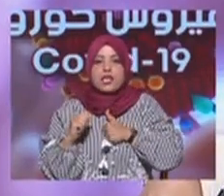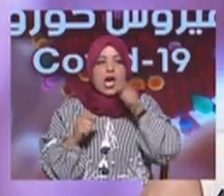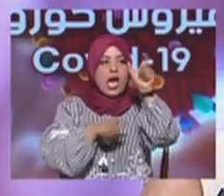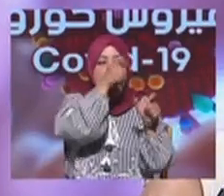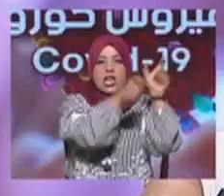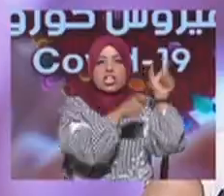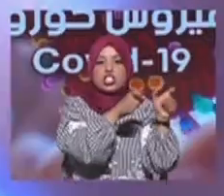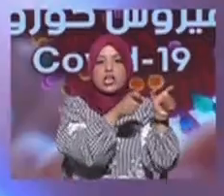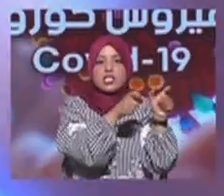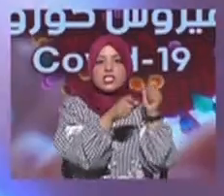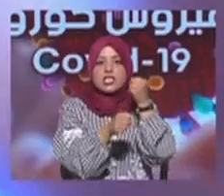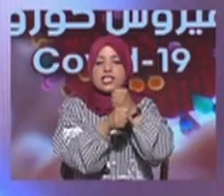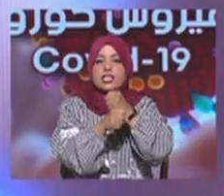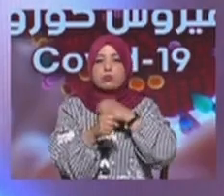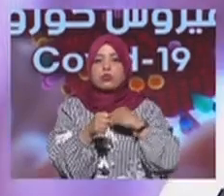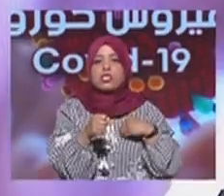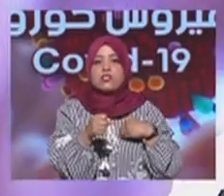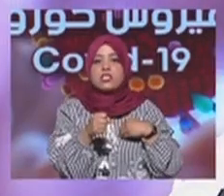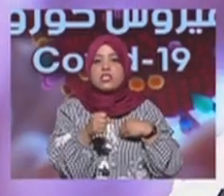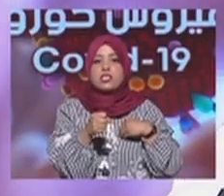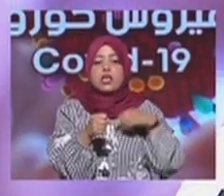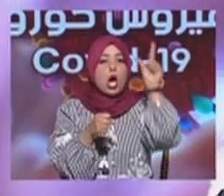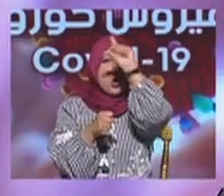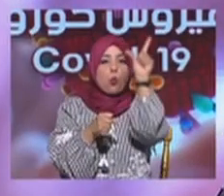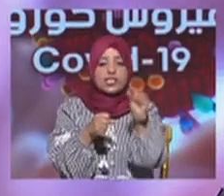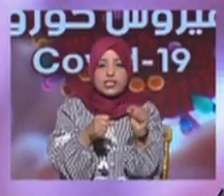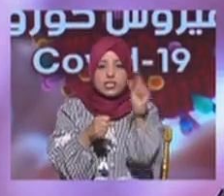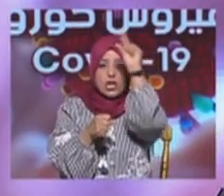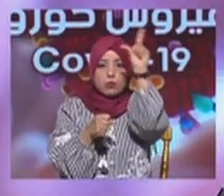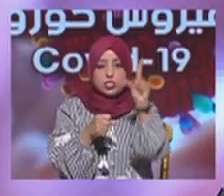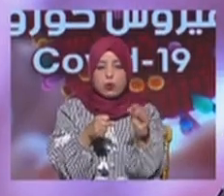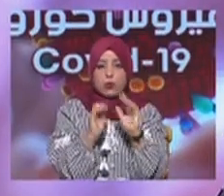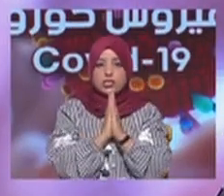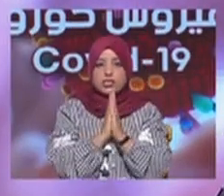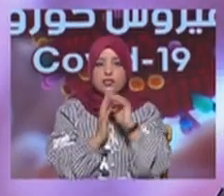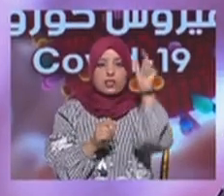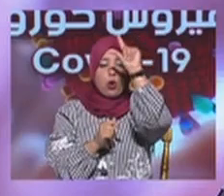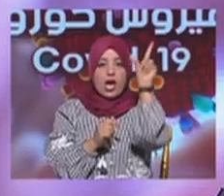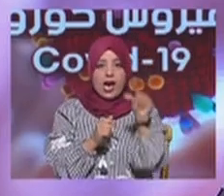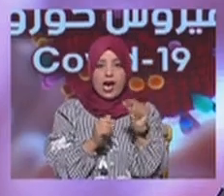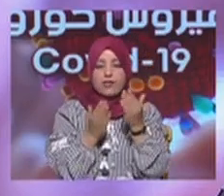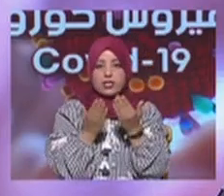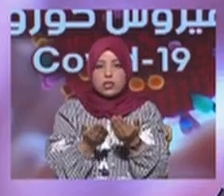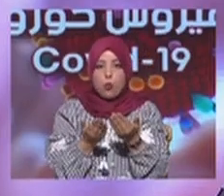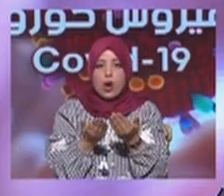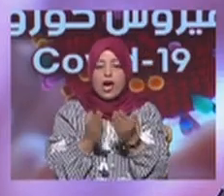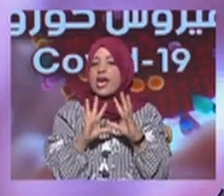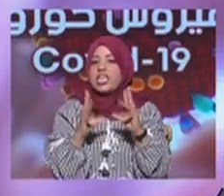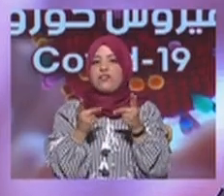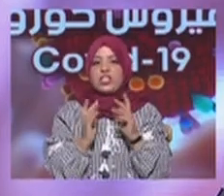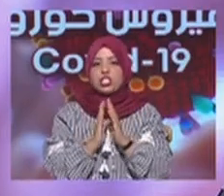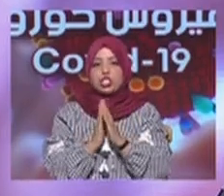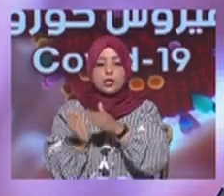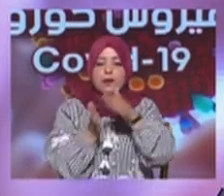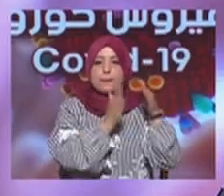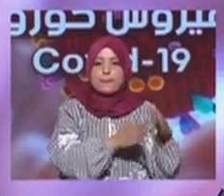عليها على شيل ناسيونال معناه على المستوى الوطني وبطبيعه اكيد بما اننا موجودين في البنك العالمي في امريكا انا باش نكون ايضا